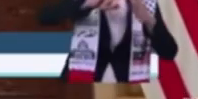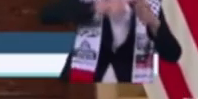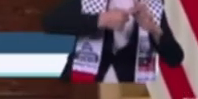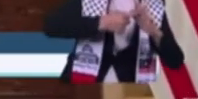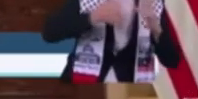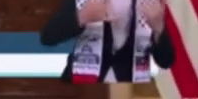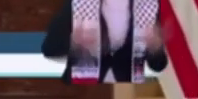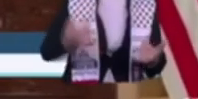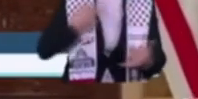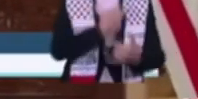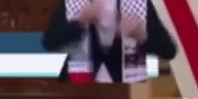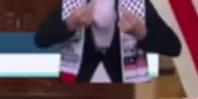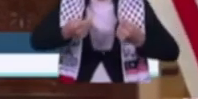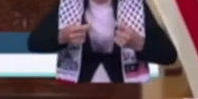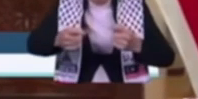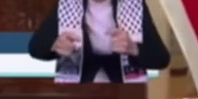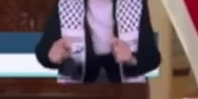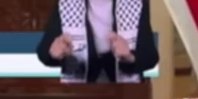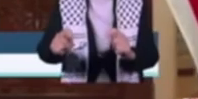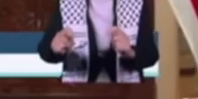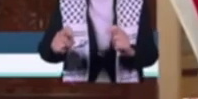Dan sekarang kita cuba